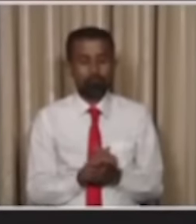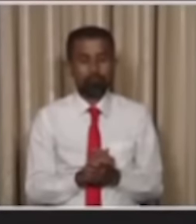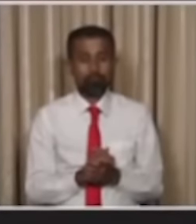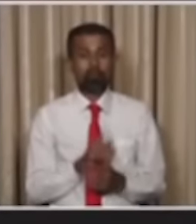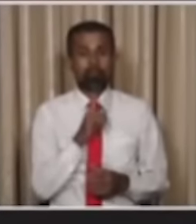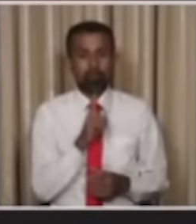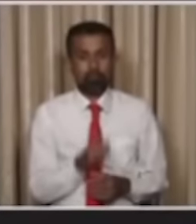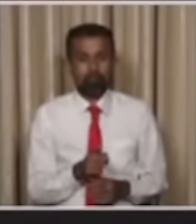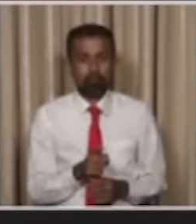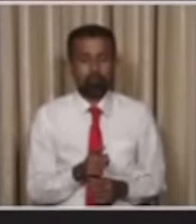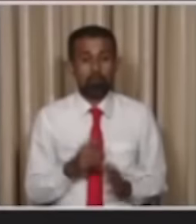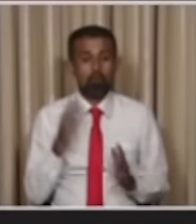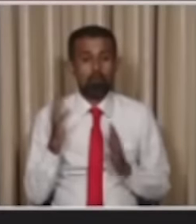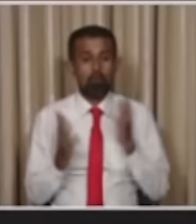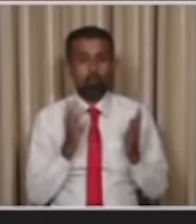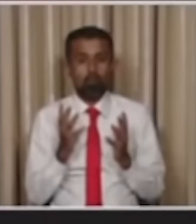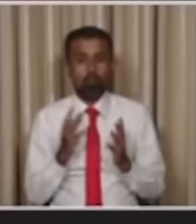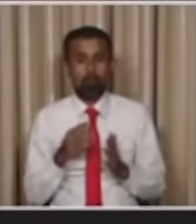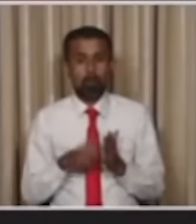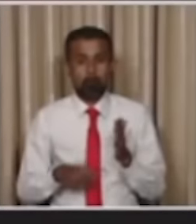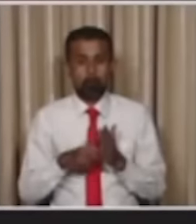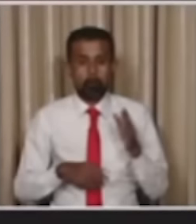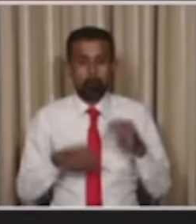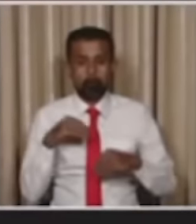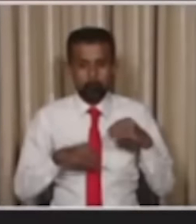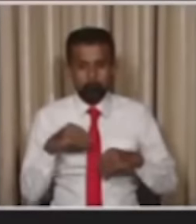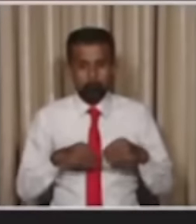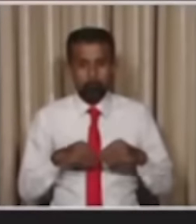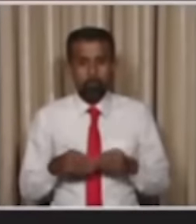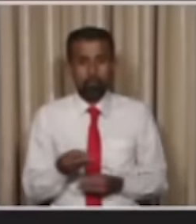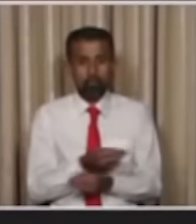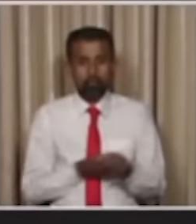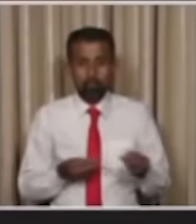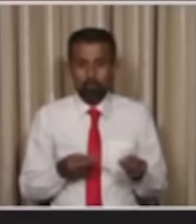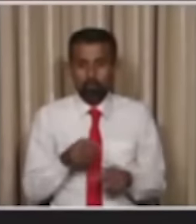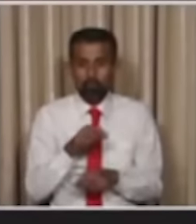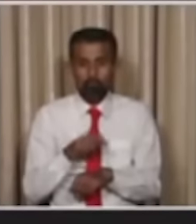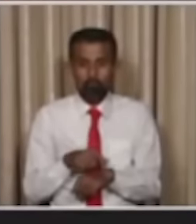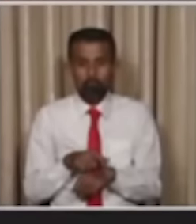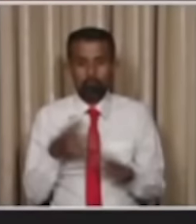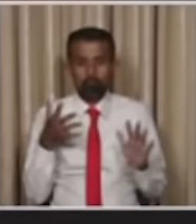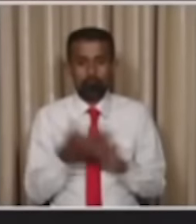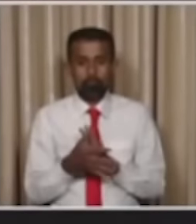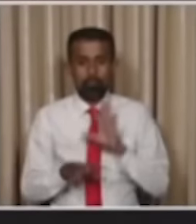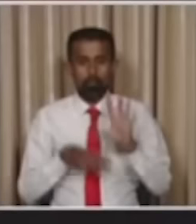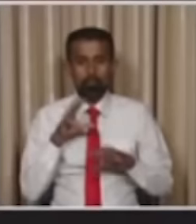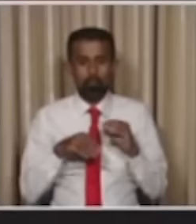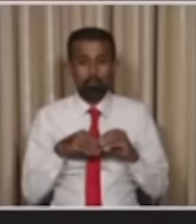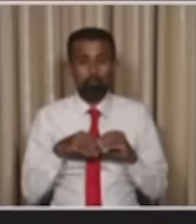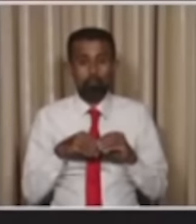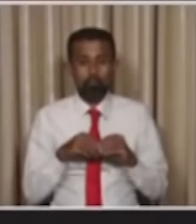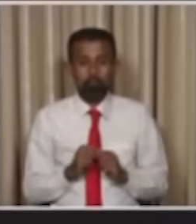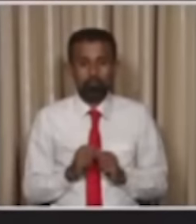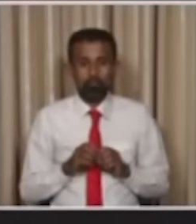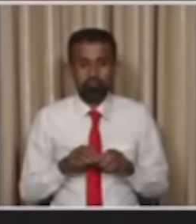ඔවුන් කියන්නේ මුළු ලෝකයේම දේශපාලන මැතිවරණ වටපිටාවක් තියෙන වෙලාවේ මේ වැරදි තොරතුරු දේශපාලනයක්